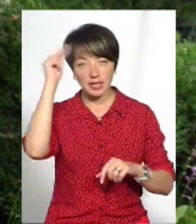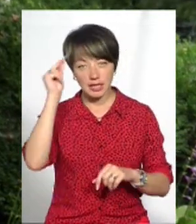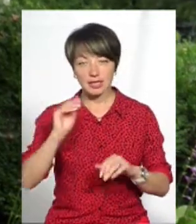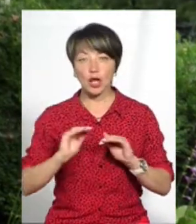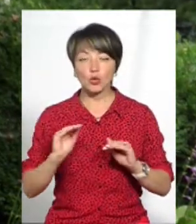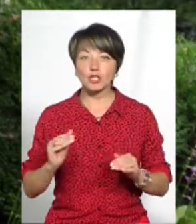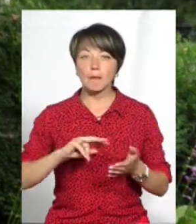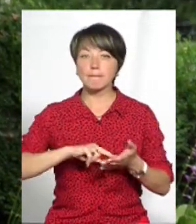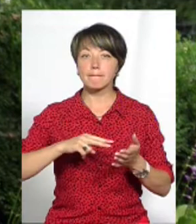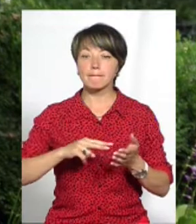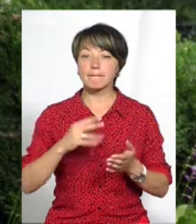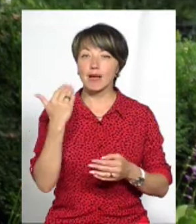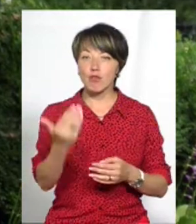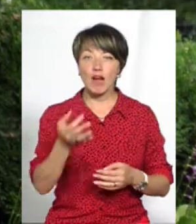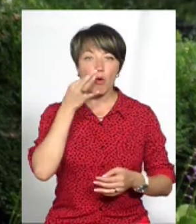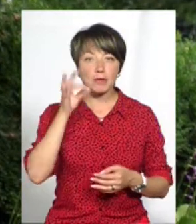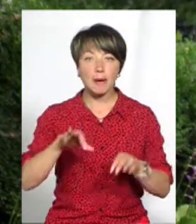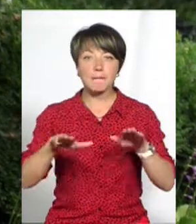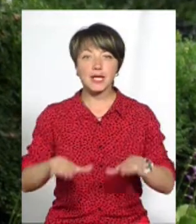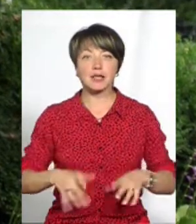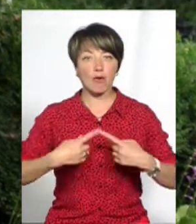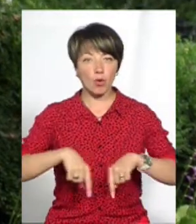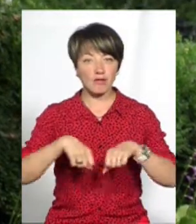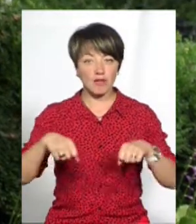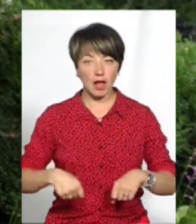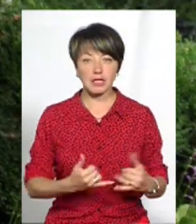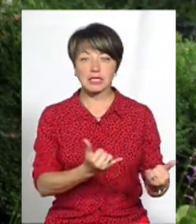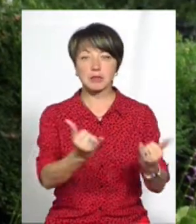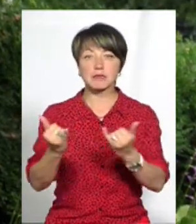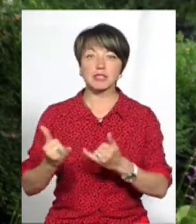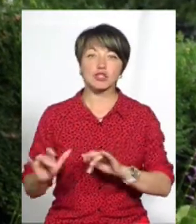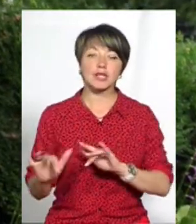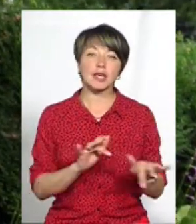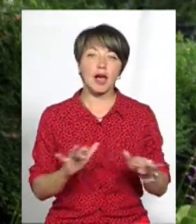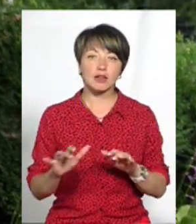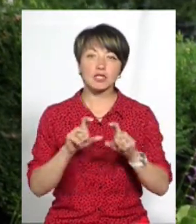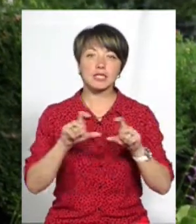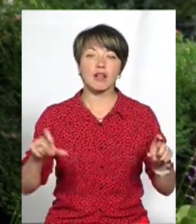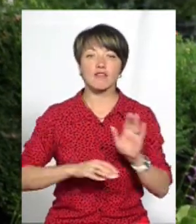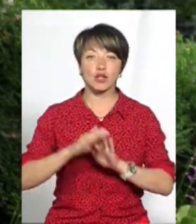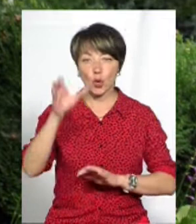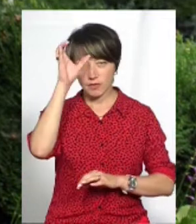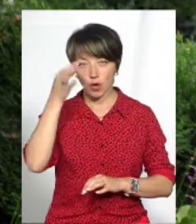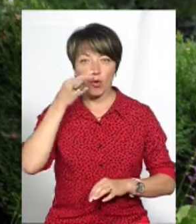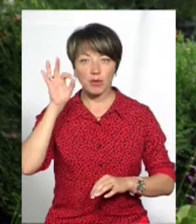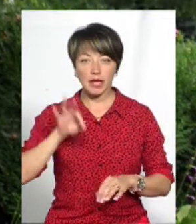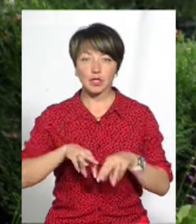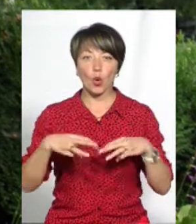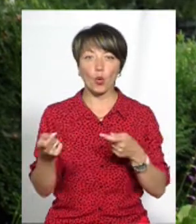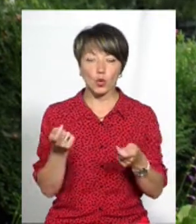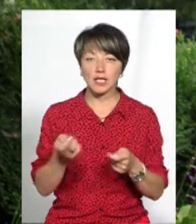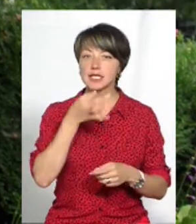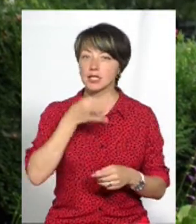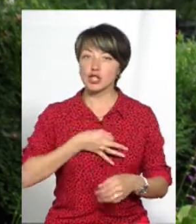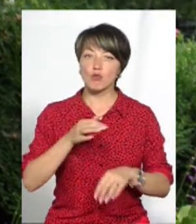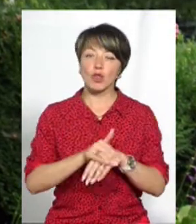закладів перебуває в компетенції місцевих органів влади, забезпечення діяльності закладів вищої освіти – це компетенція уряду, скажіть,